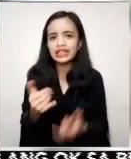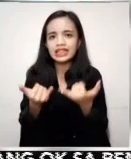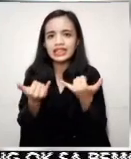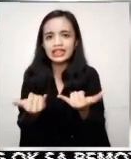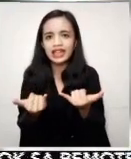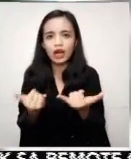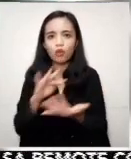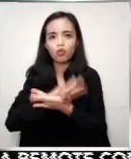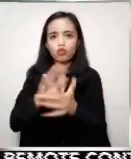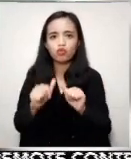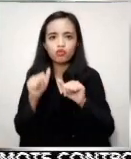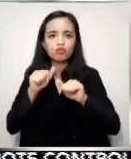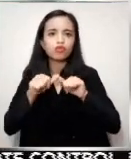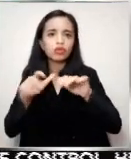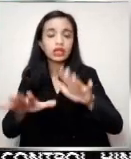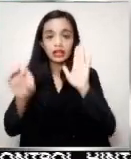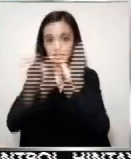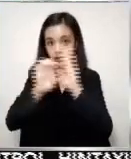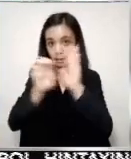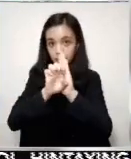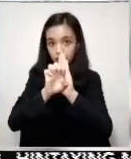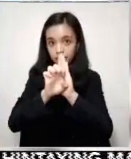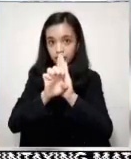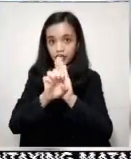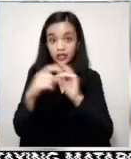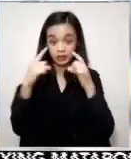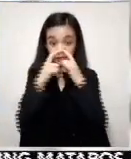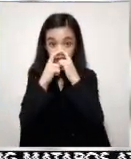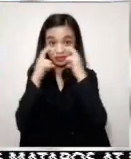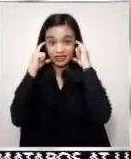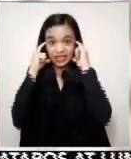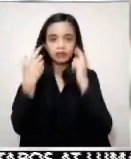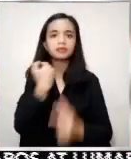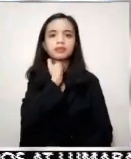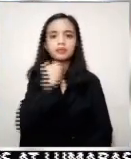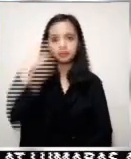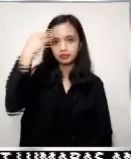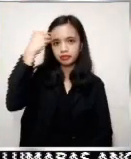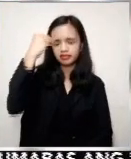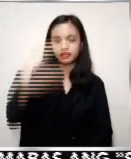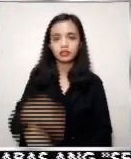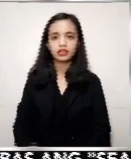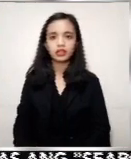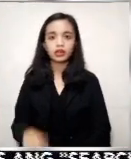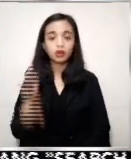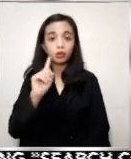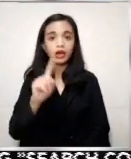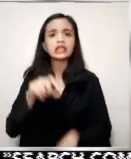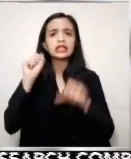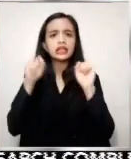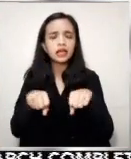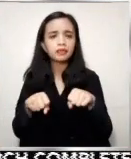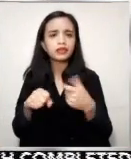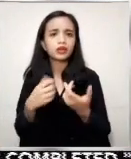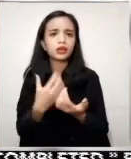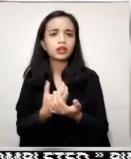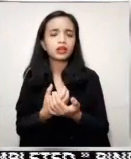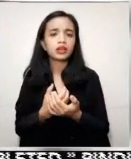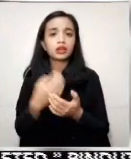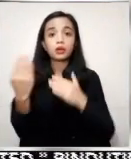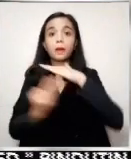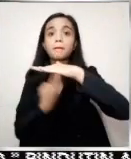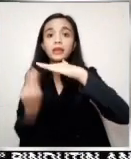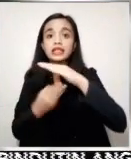pandemic, gaya halimbawa ng mga face mask at thermal scanner. Ito po ay applicable sa mga basic necessity and